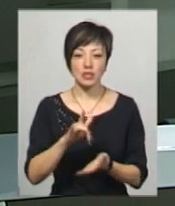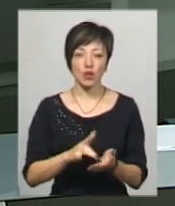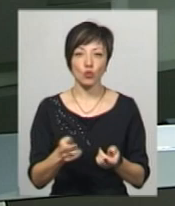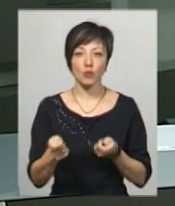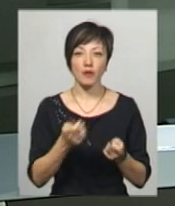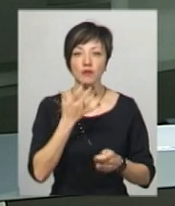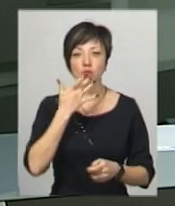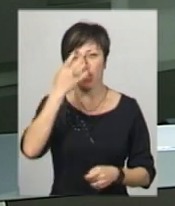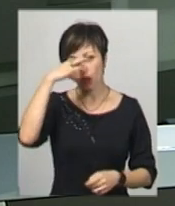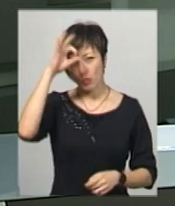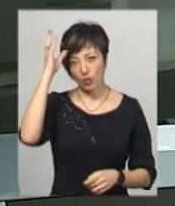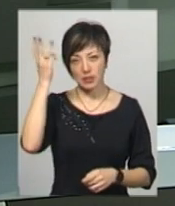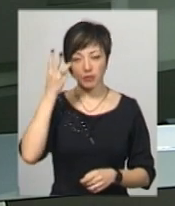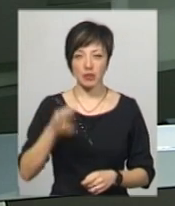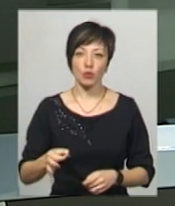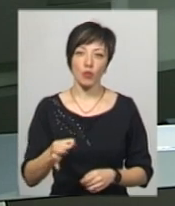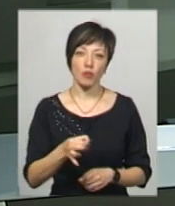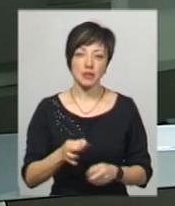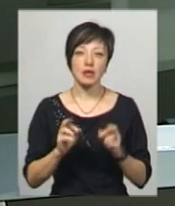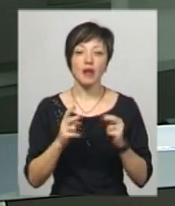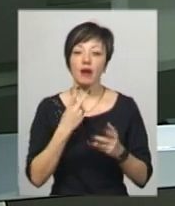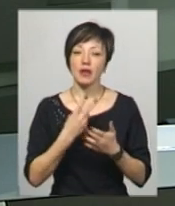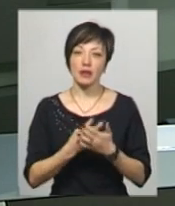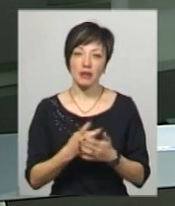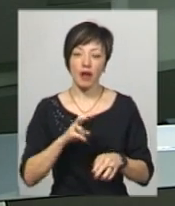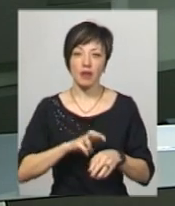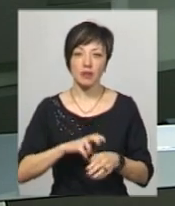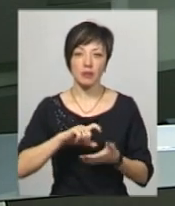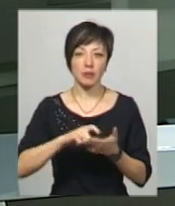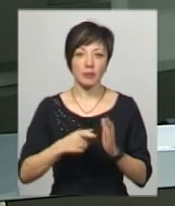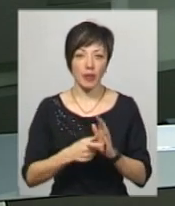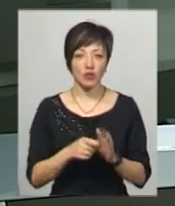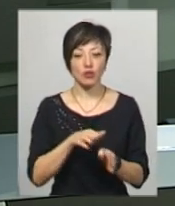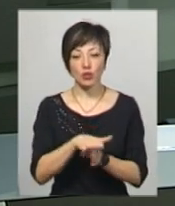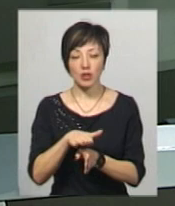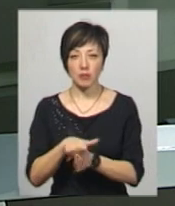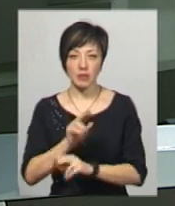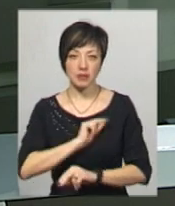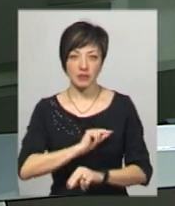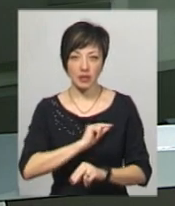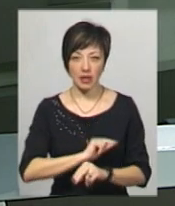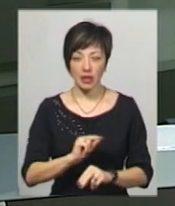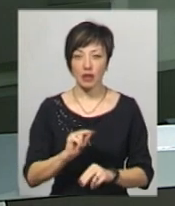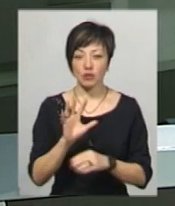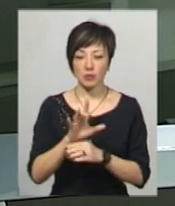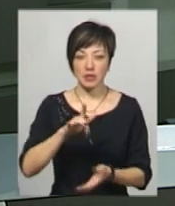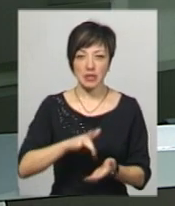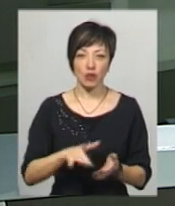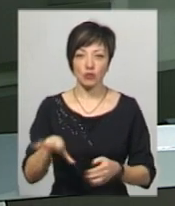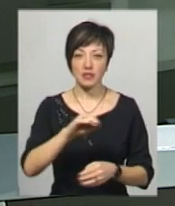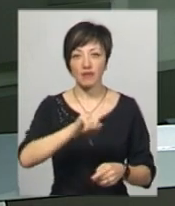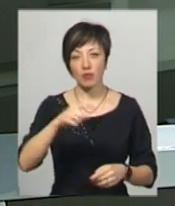управління Національної поліції в Хмельницькій області. Як виглядає ветеринарний кабінет та чи дотримались працівники кінологічного центру усіх